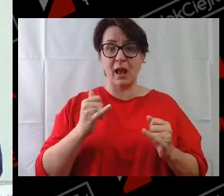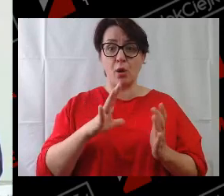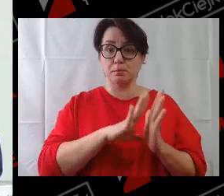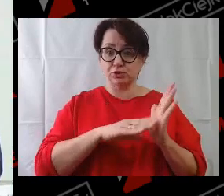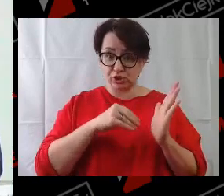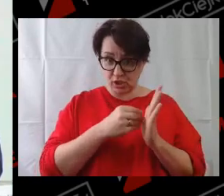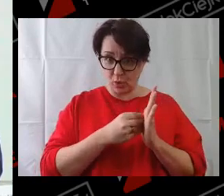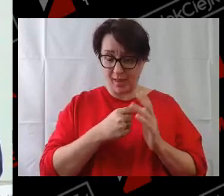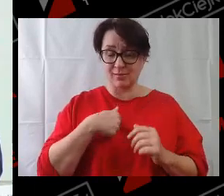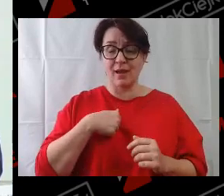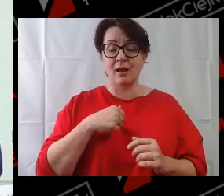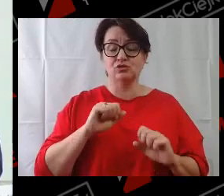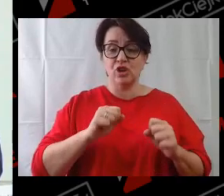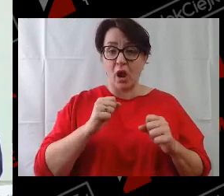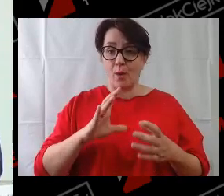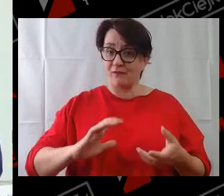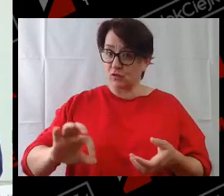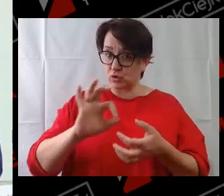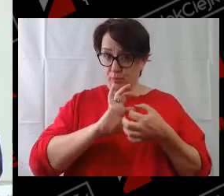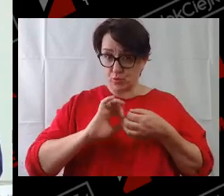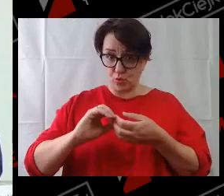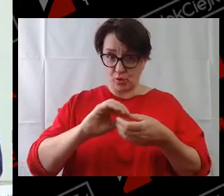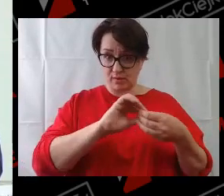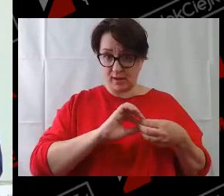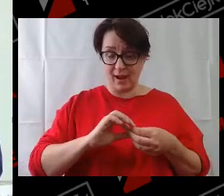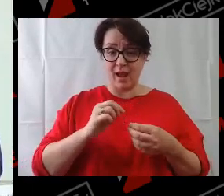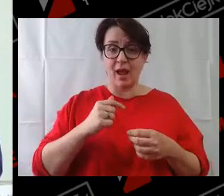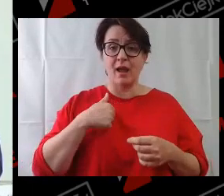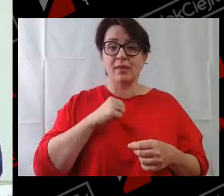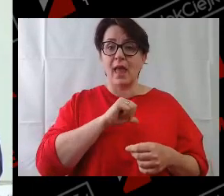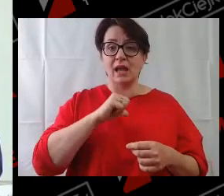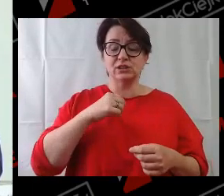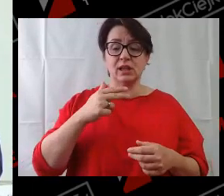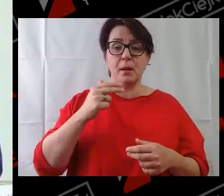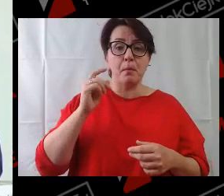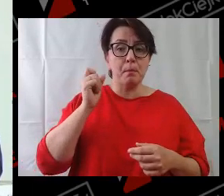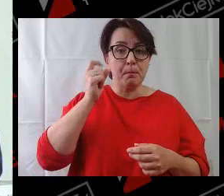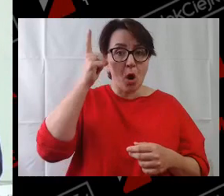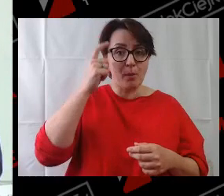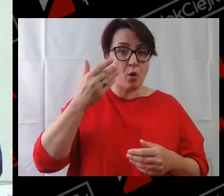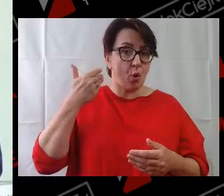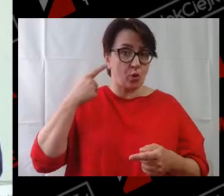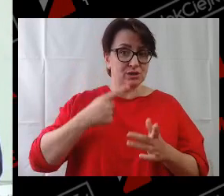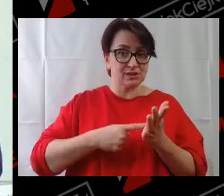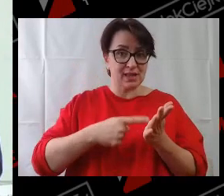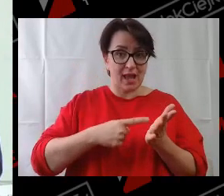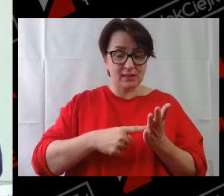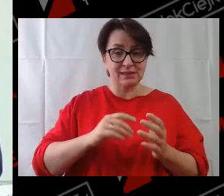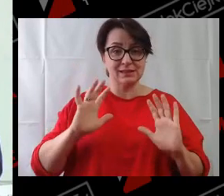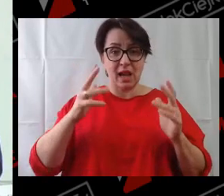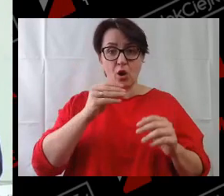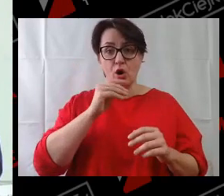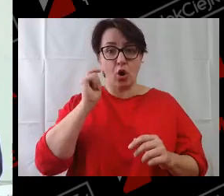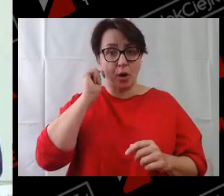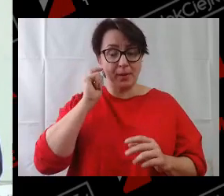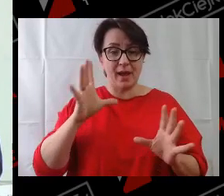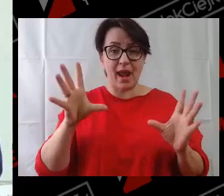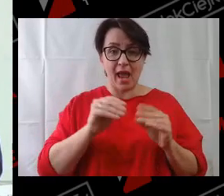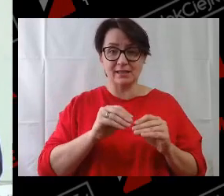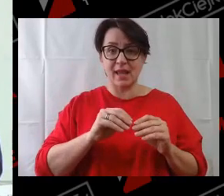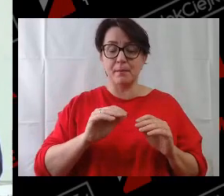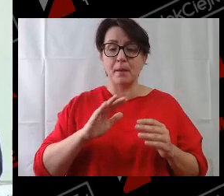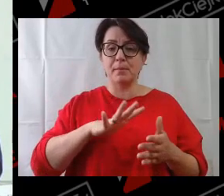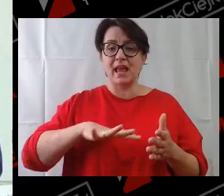potem takich działań wspólnotowych naszą ostatnią inicjatywę strajku kobiet razem z platformą taką perfekcyjną filmów